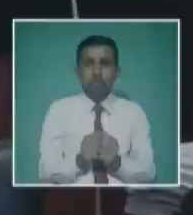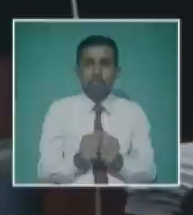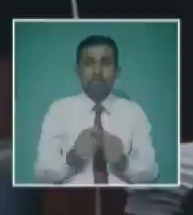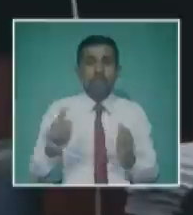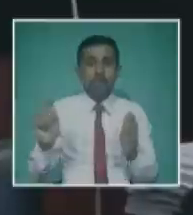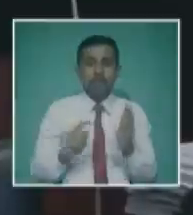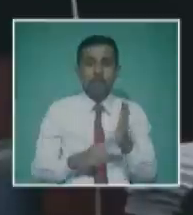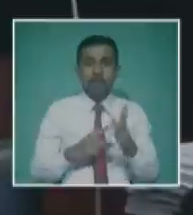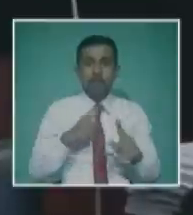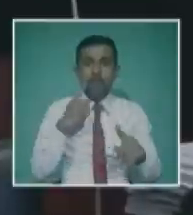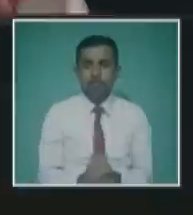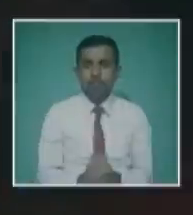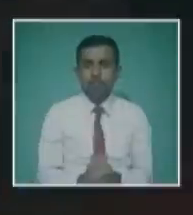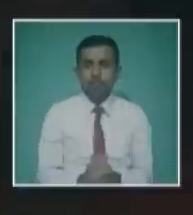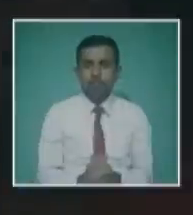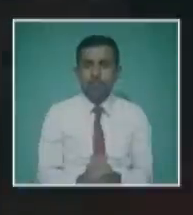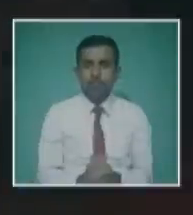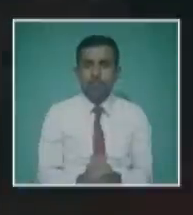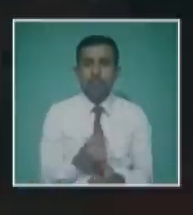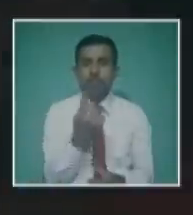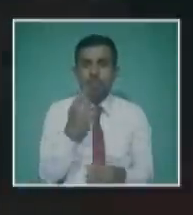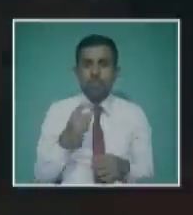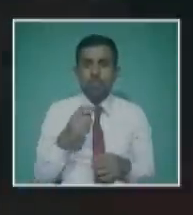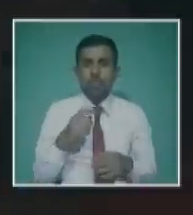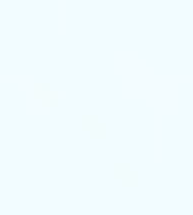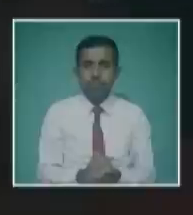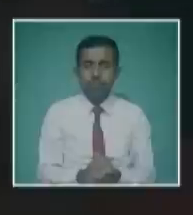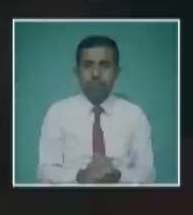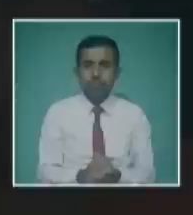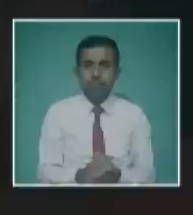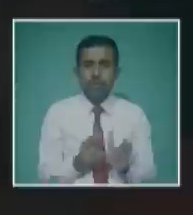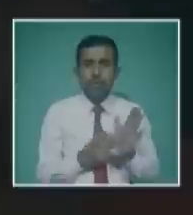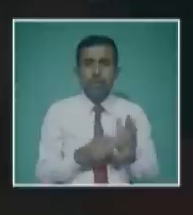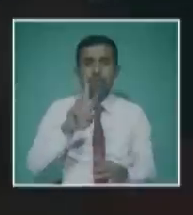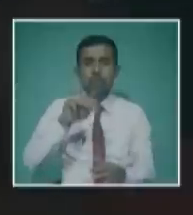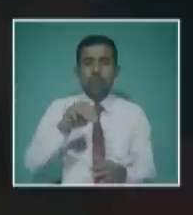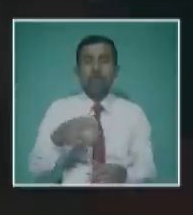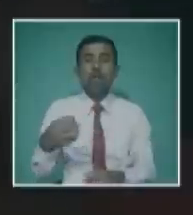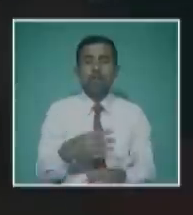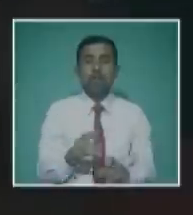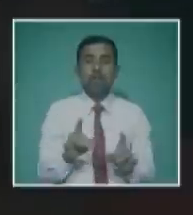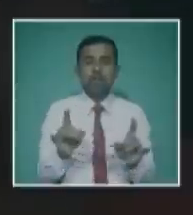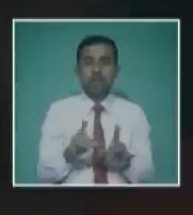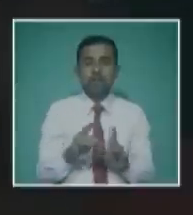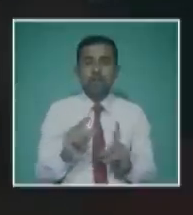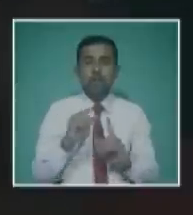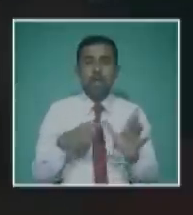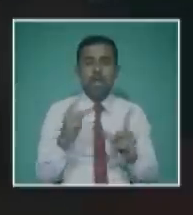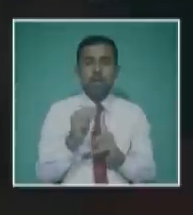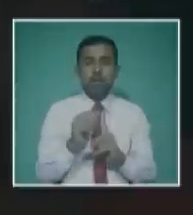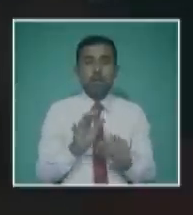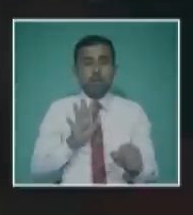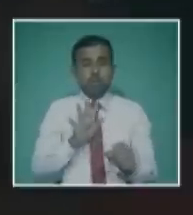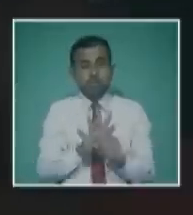ඉන්කම් ටැක්ස් රිෆන්ඩ් සබ්මිට් කරන්න බැරුව මෙතුමා මතු කරපු කාරණේ ඇත්ත නොවැම්බර් 30 කියන දිනෙත් එක්ක මේ මෘදුකාංගයේ